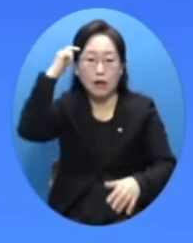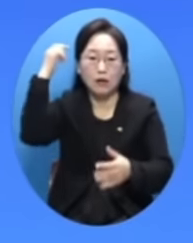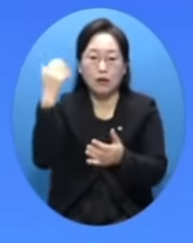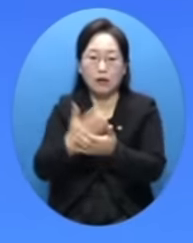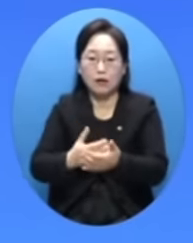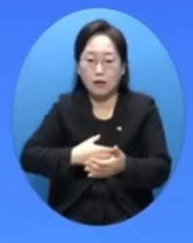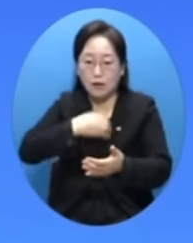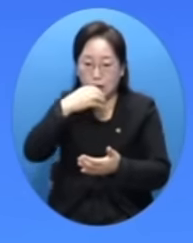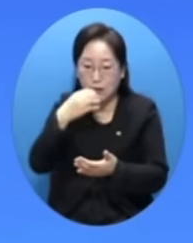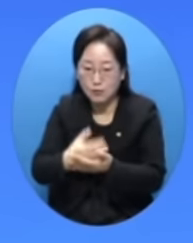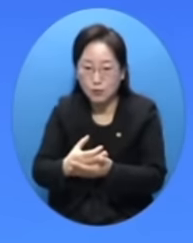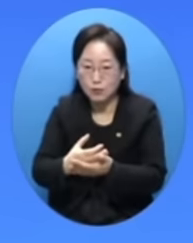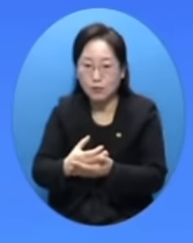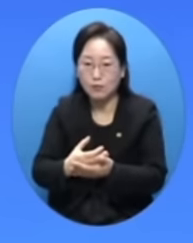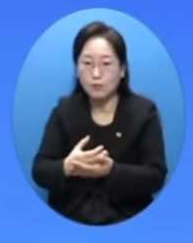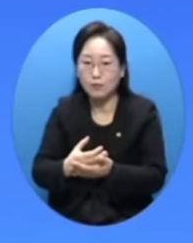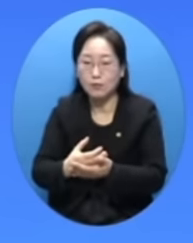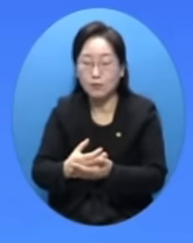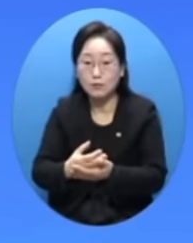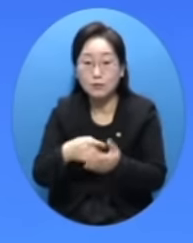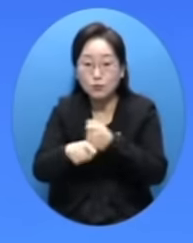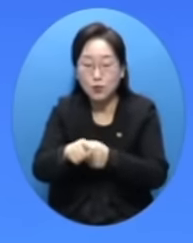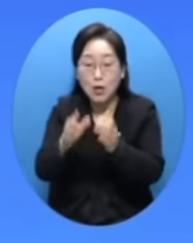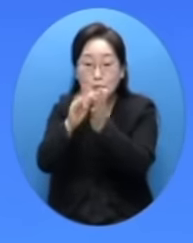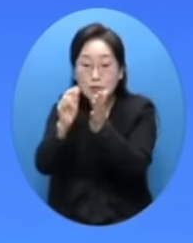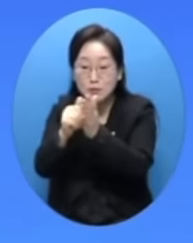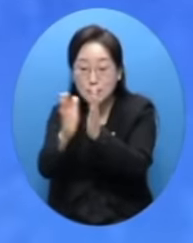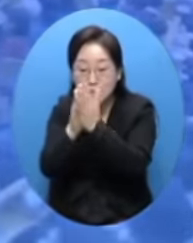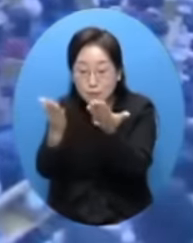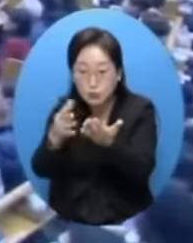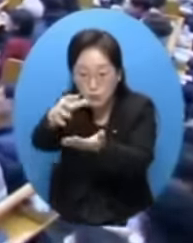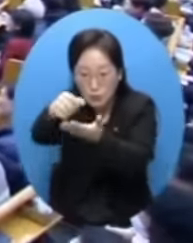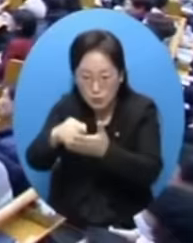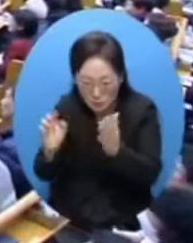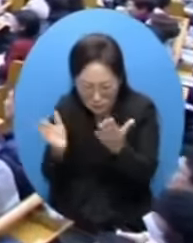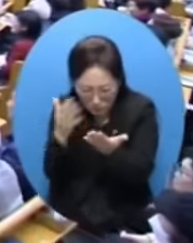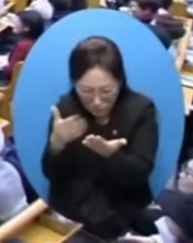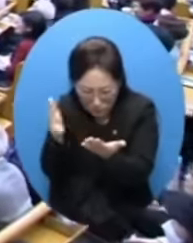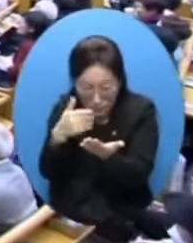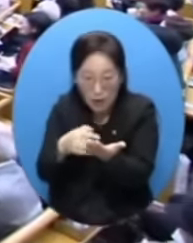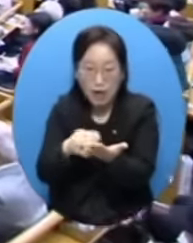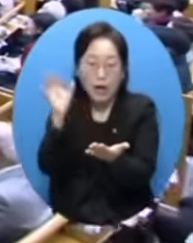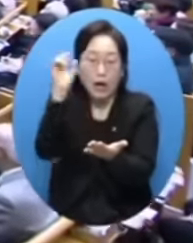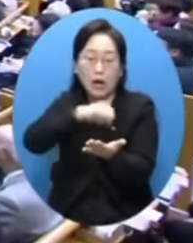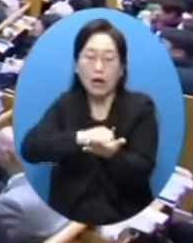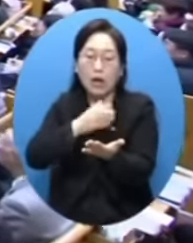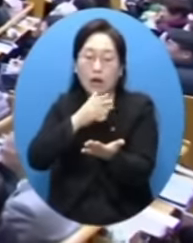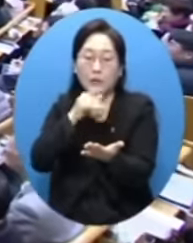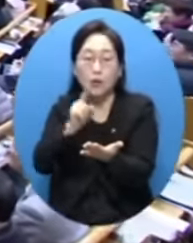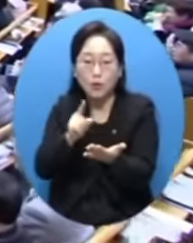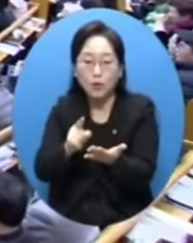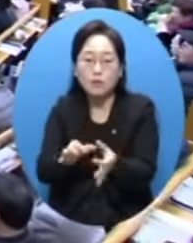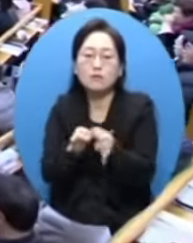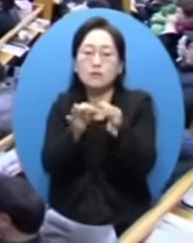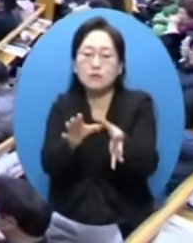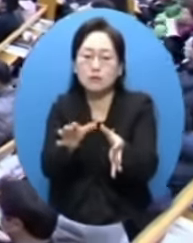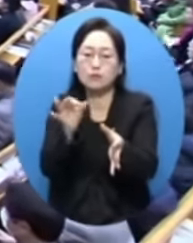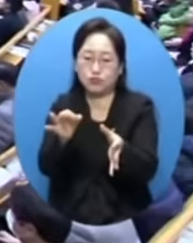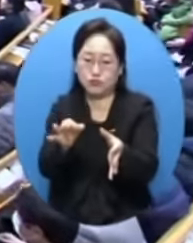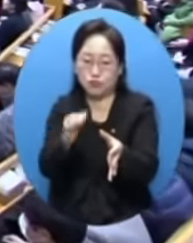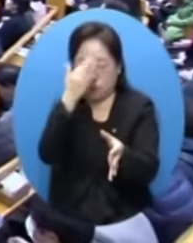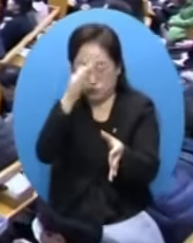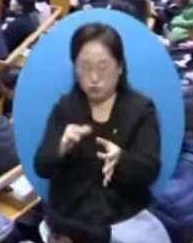감동받은 사건들이 나타난 것이 그 비물 장부 지출 전부가 바로 기부한 것입니다 도네이션 한 것입니다